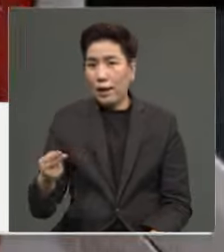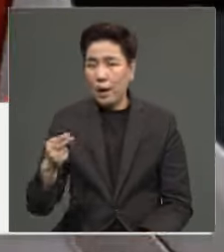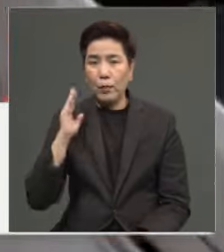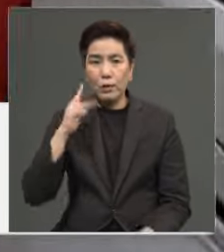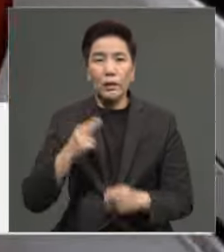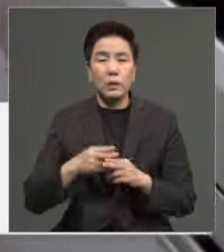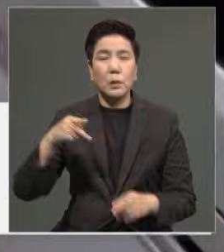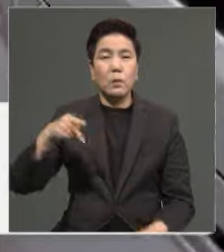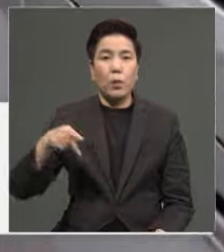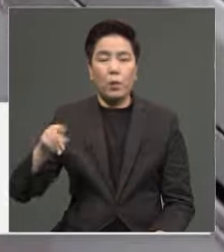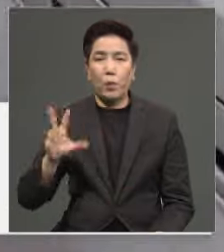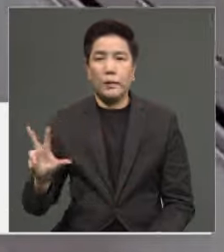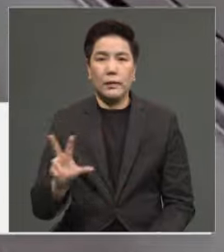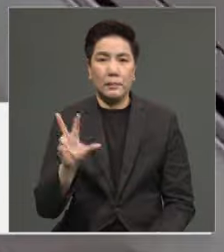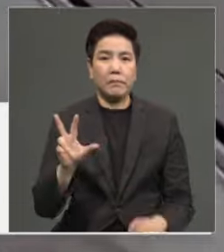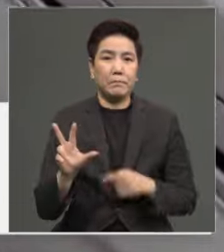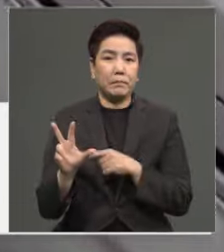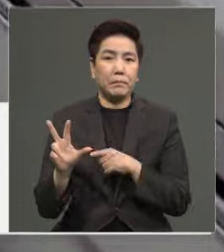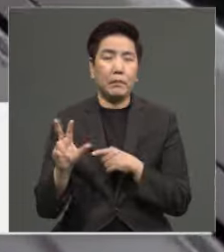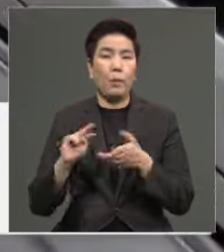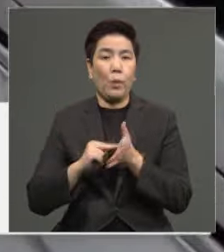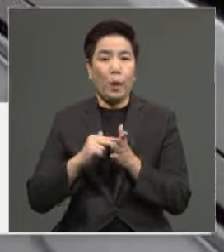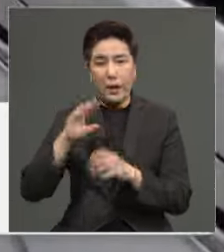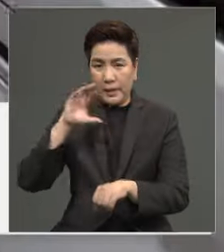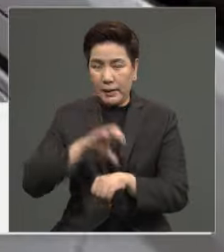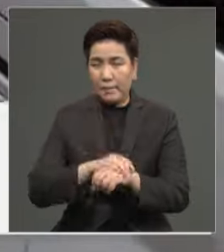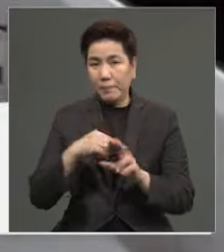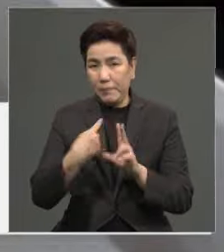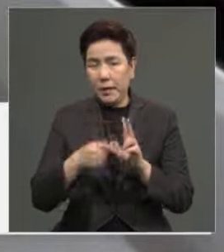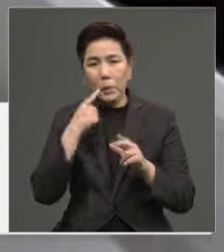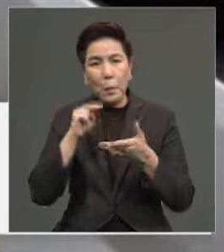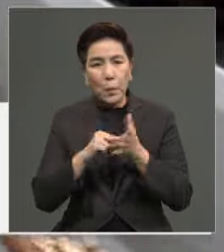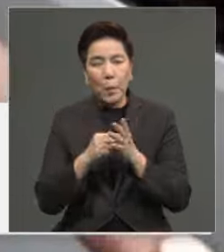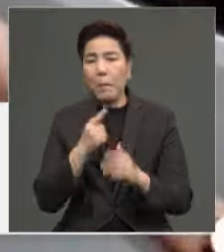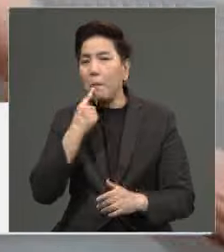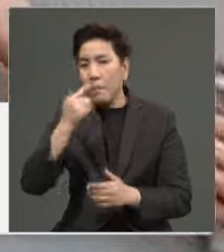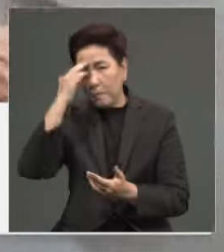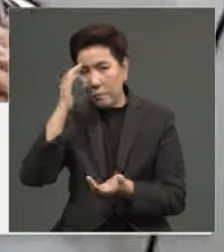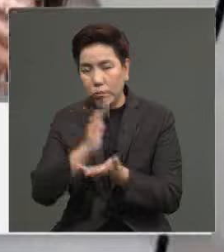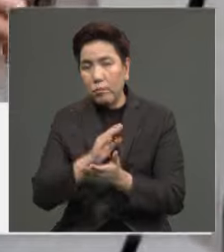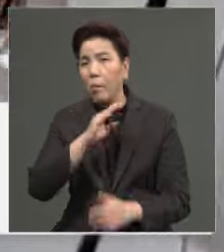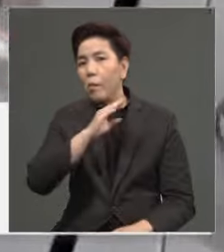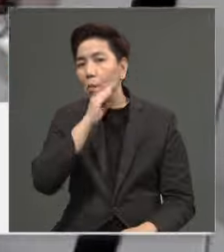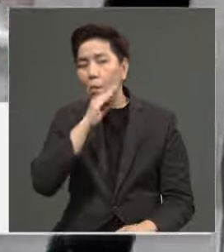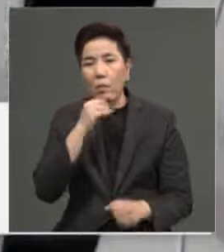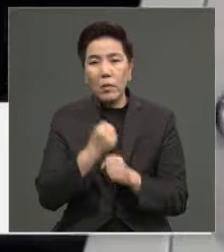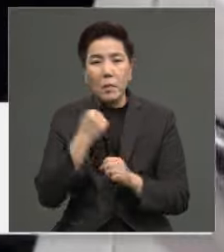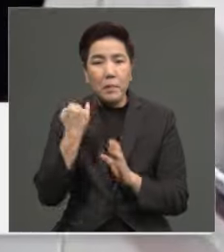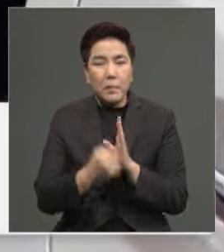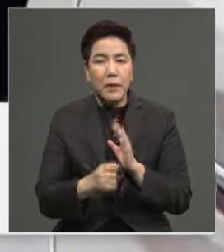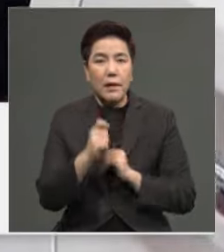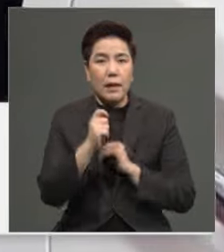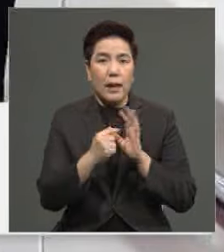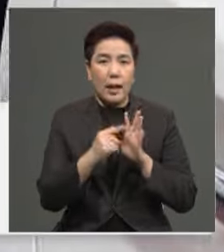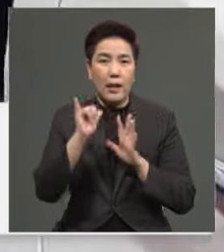นายพงษ์พัฒ 3คนนี้เนี่ยนะฮะโดนออกหมายจับในข้อหาร่วมกันแจ้งความเท็จเกี่ยวกับความผิดอาญาแก่